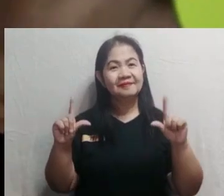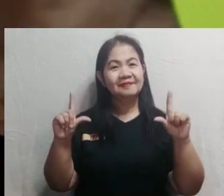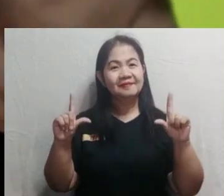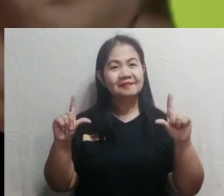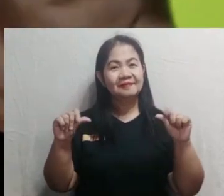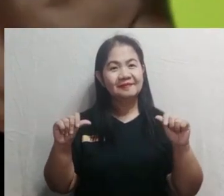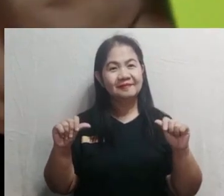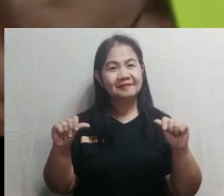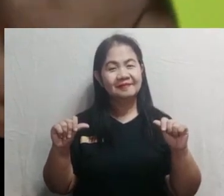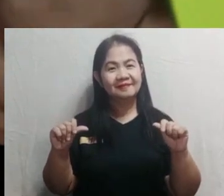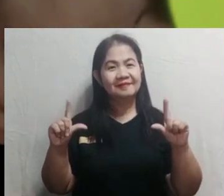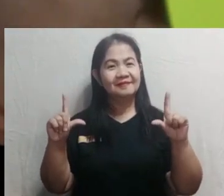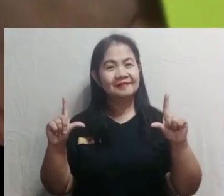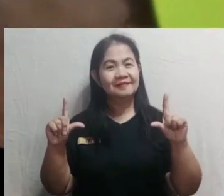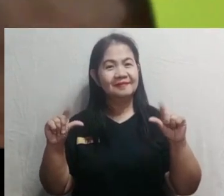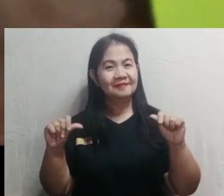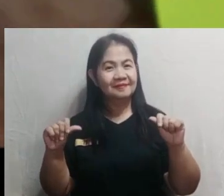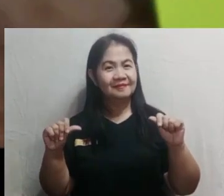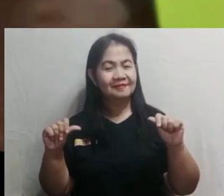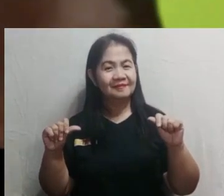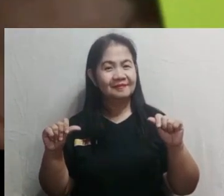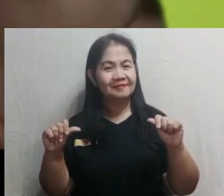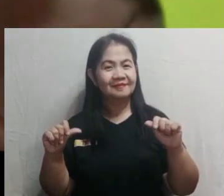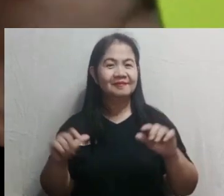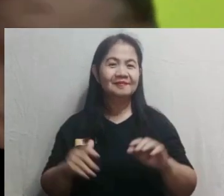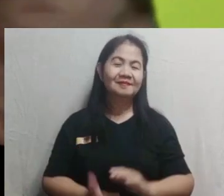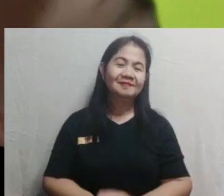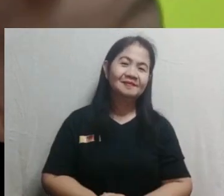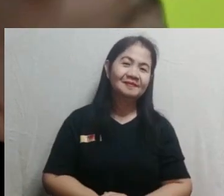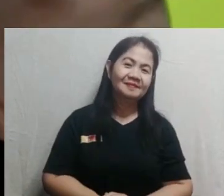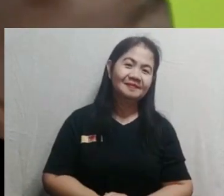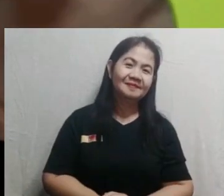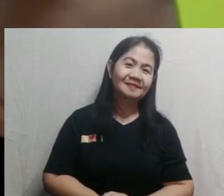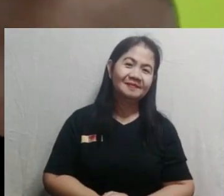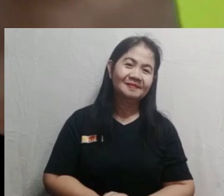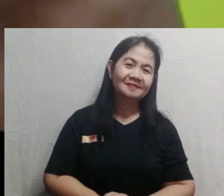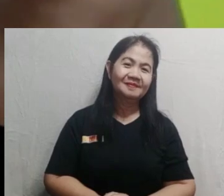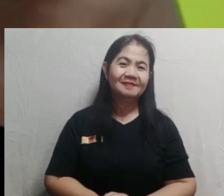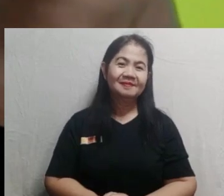Lala, lala, lala.